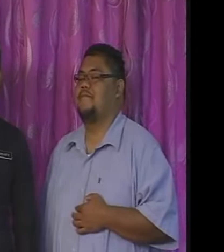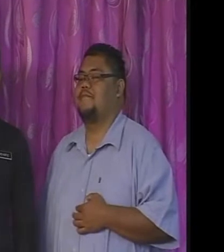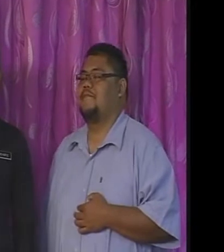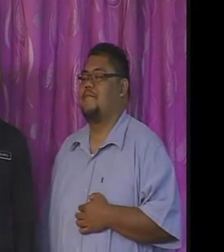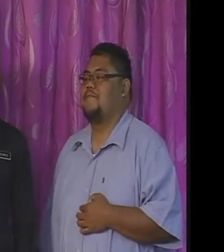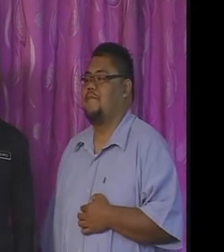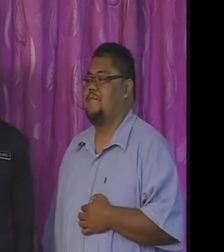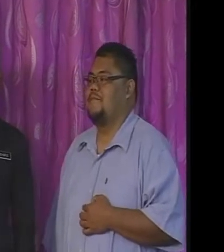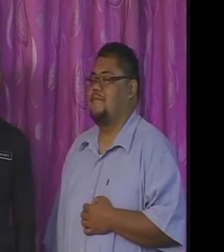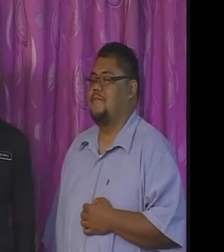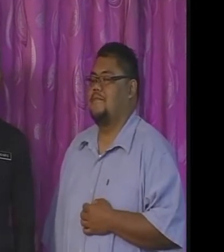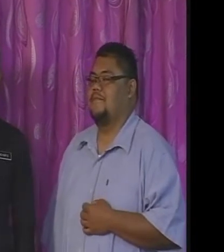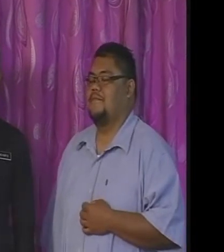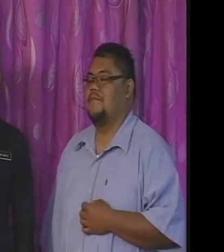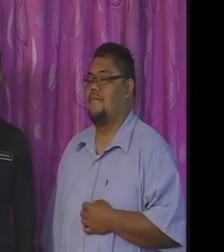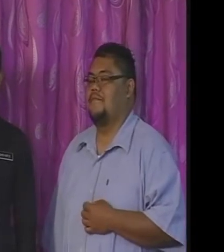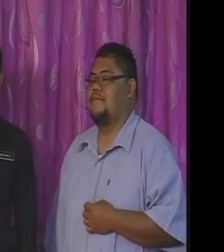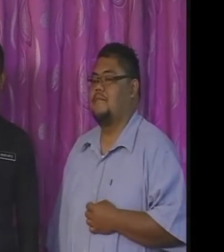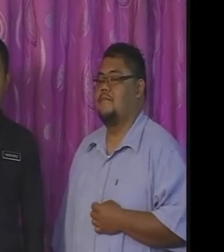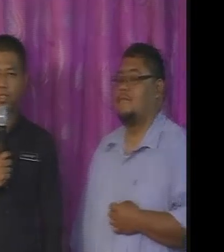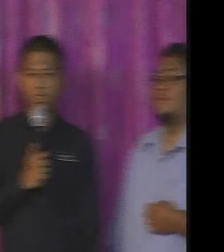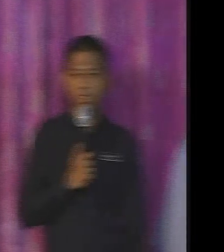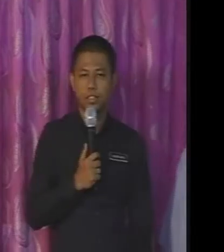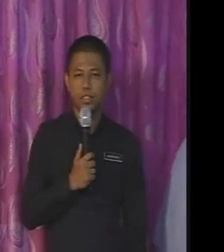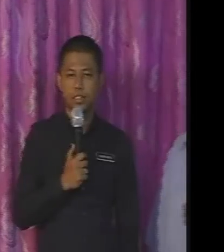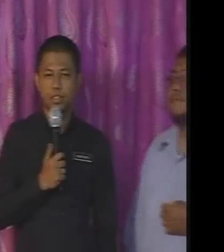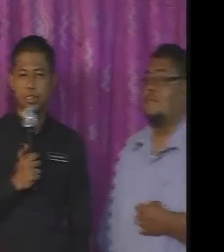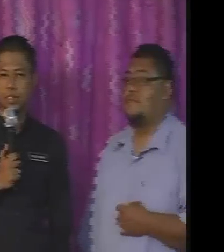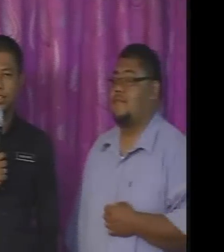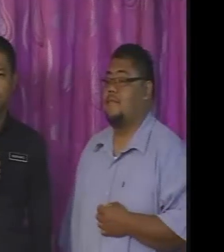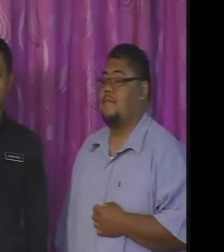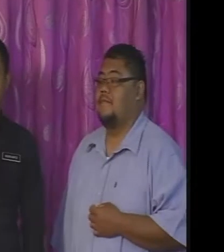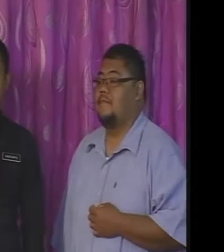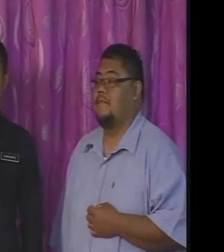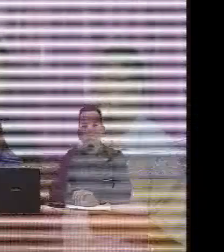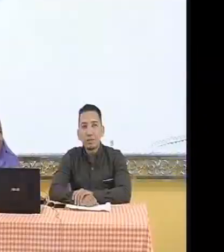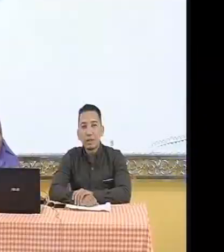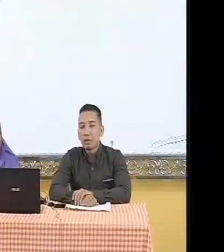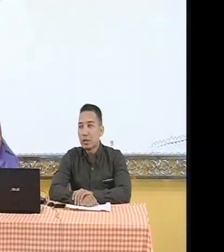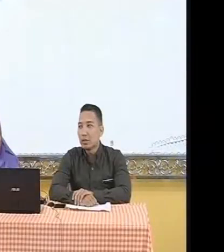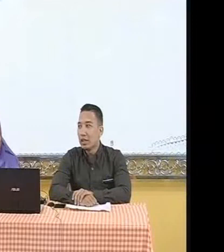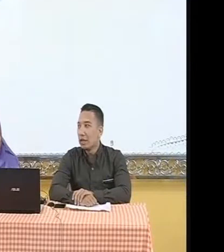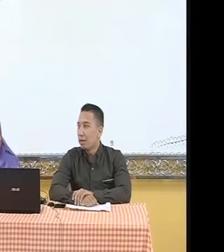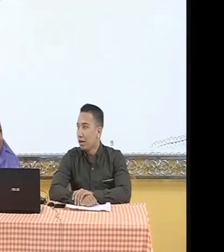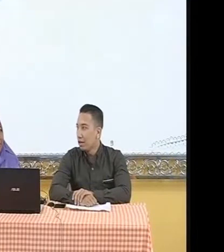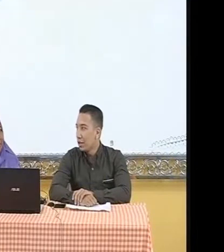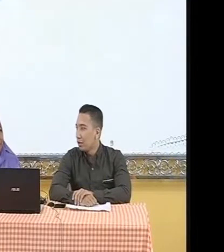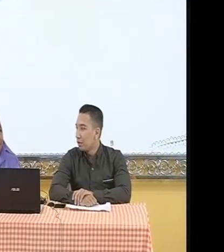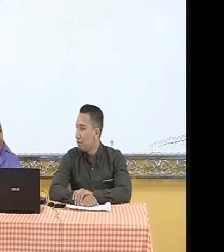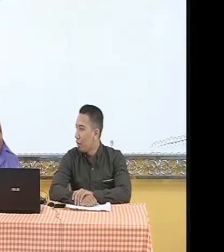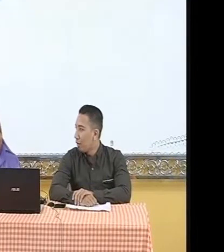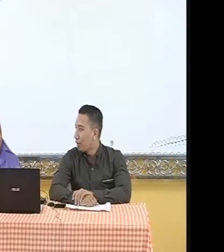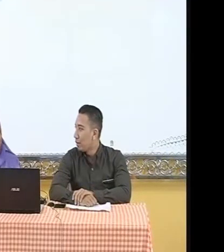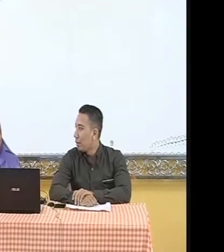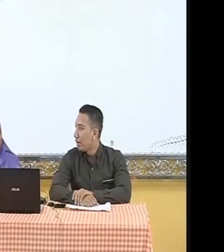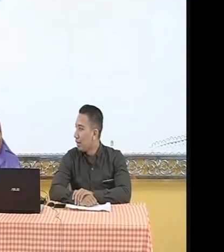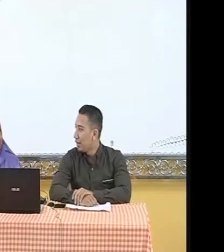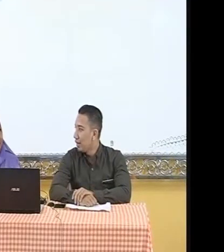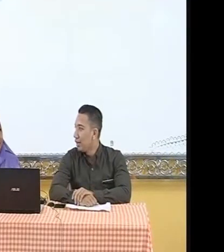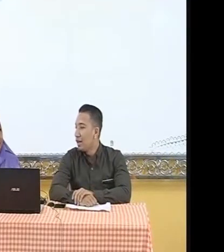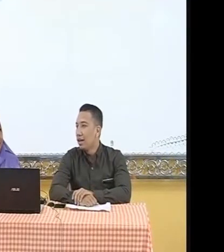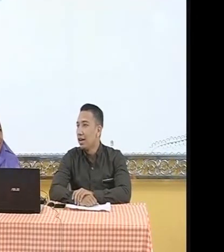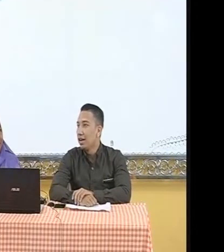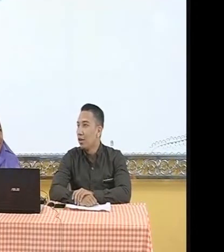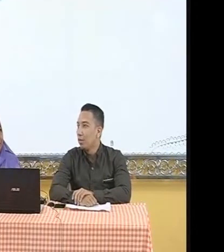Ya, terima kasih wartawan di lokasi iaitu Saudara Hafiz. Tahniah juga diucapkan kepada atlet bagi pasukan negeri Perak iaitu Encik Bob kerana